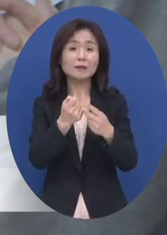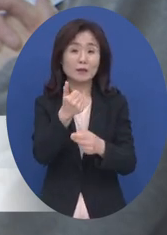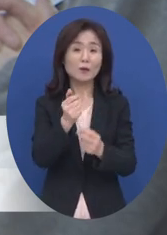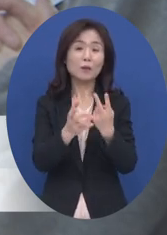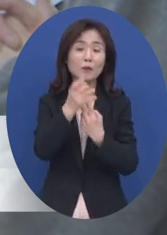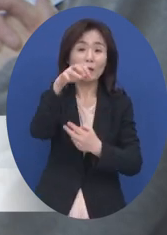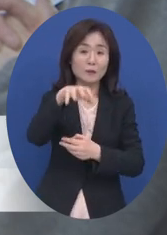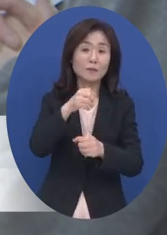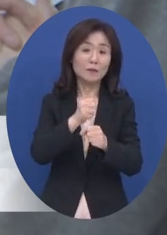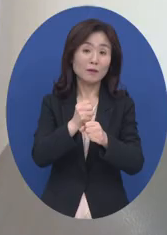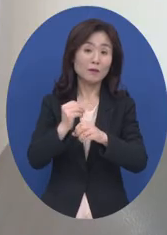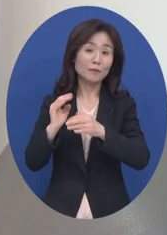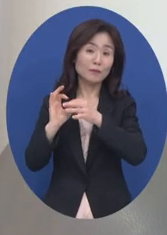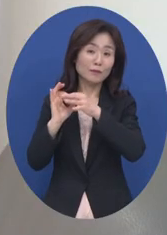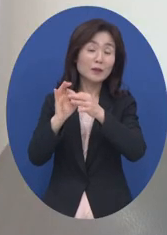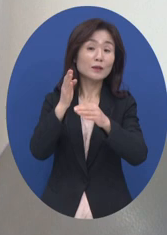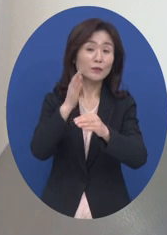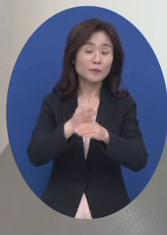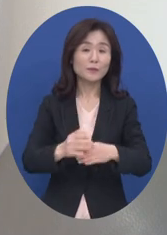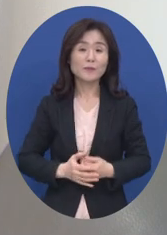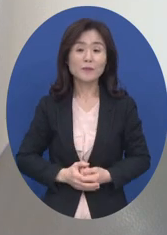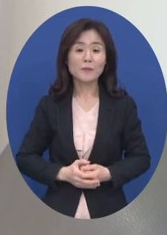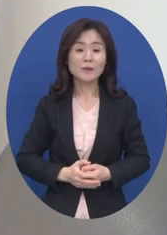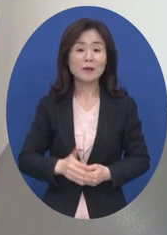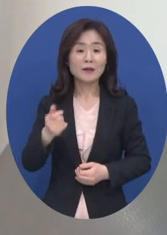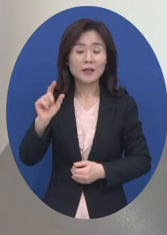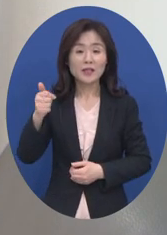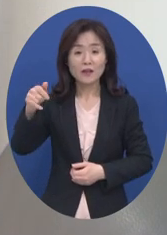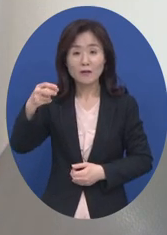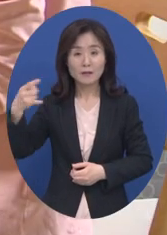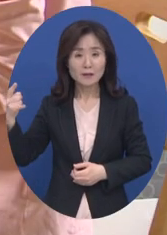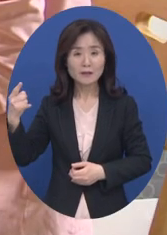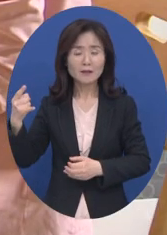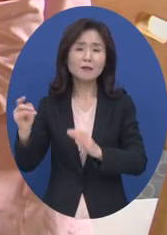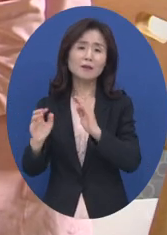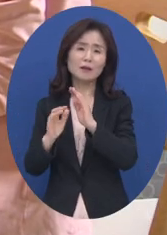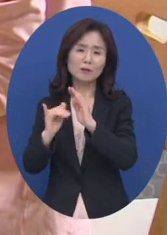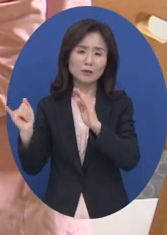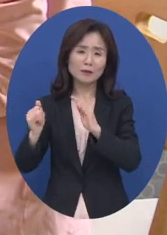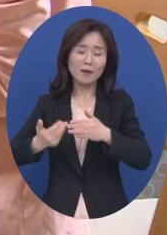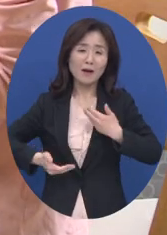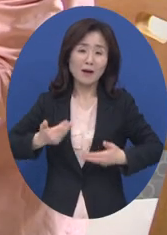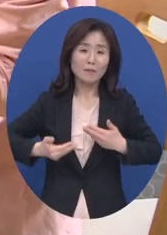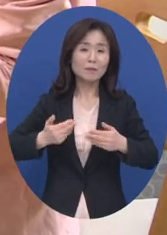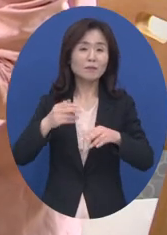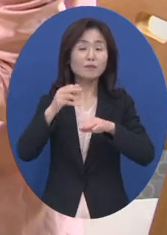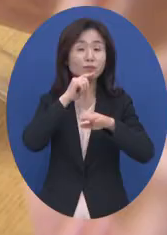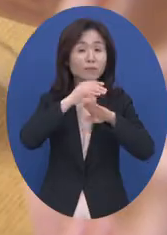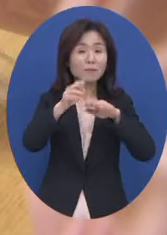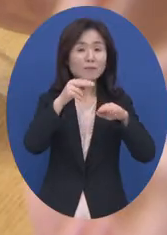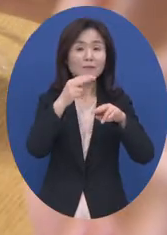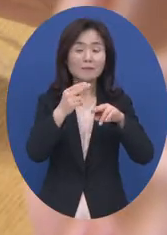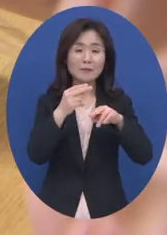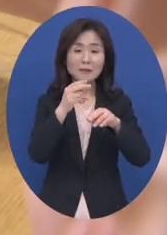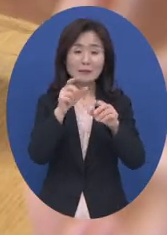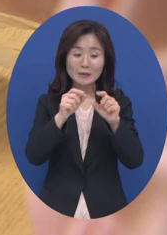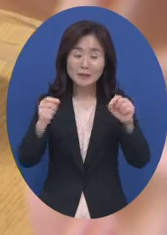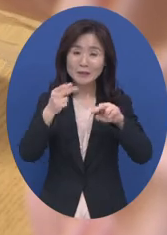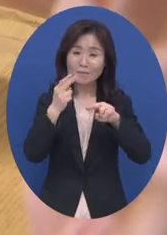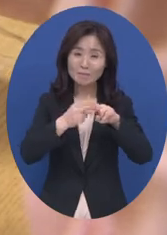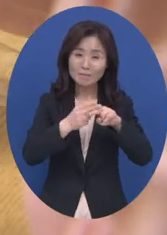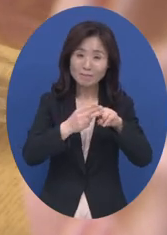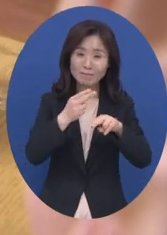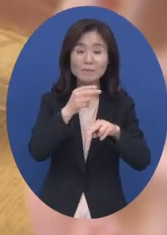보돕니다 환경이 시 가족이 분주하게 북한 음식을 만들고 있습니다 두부 속에